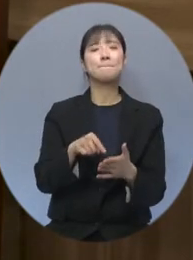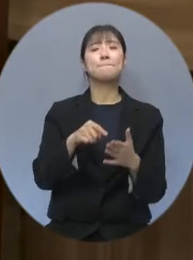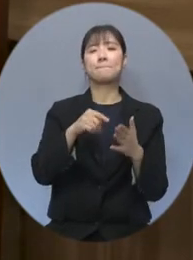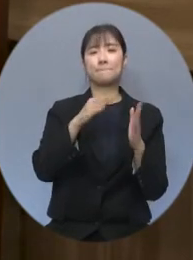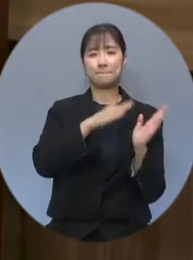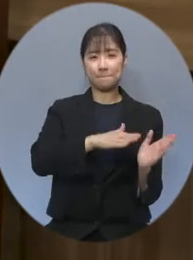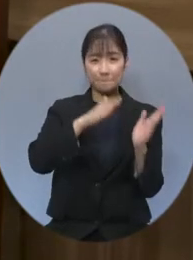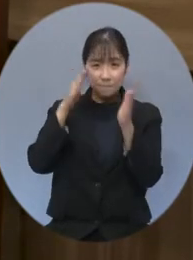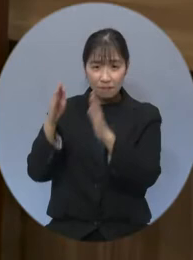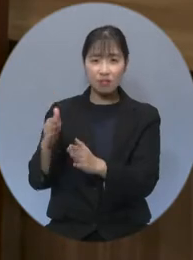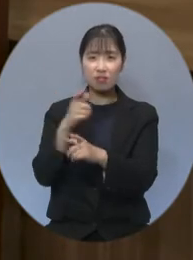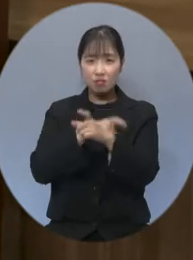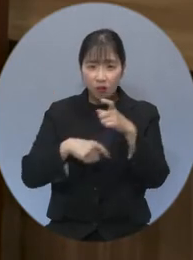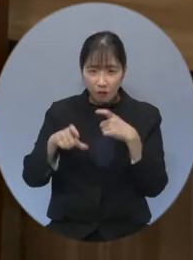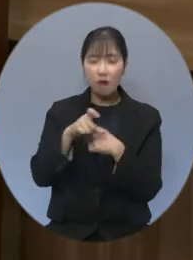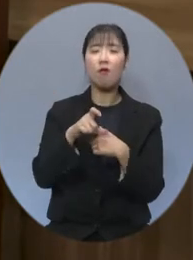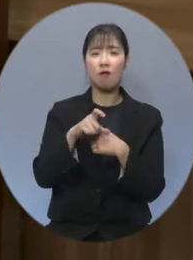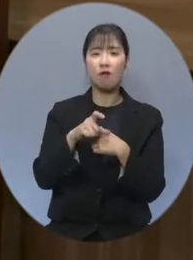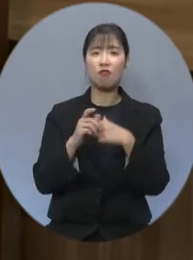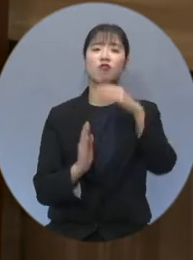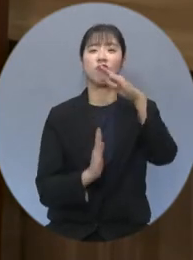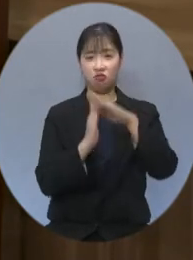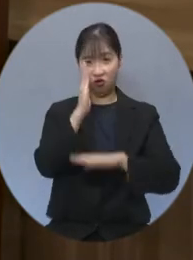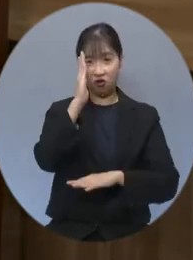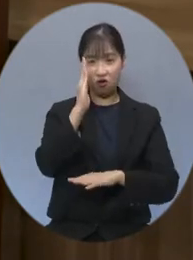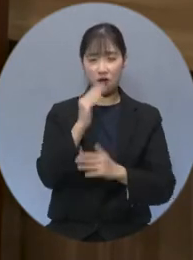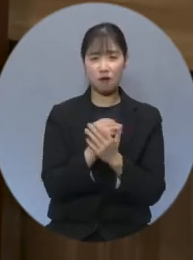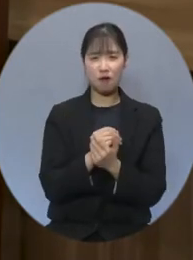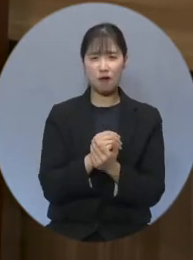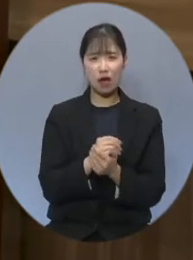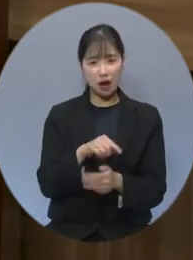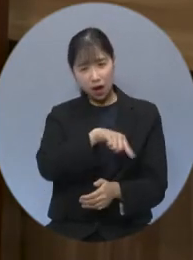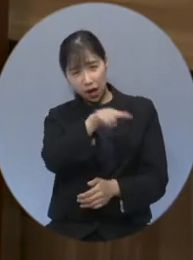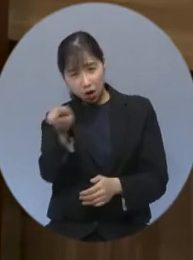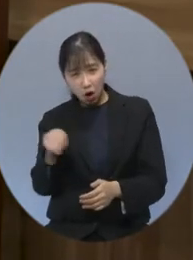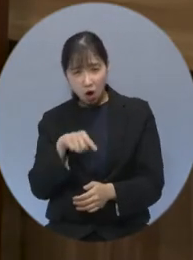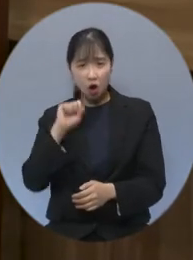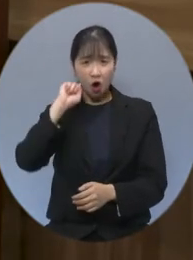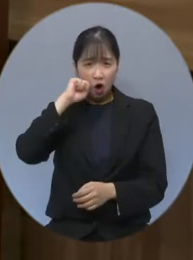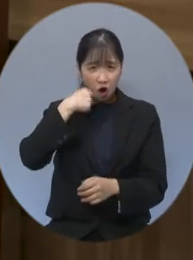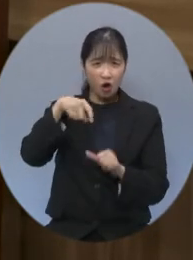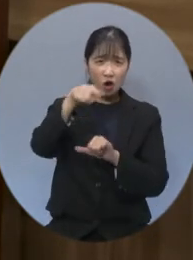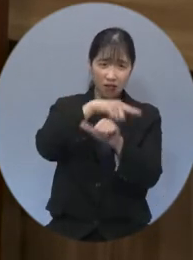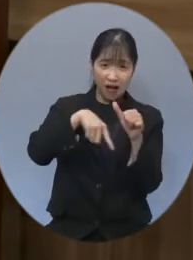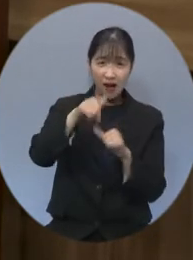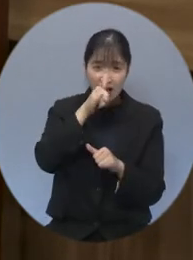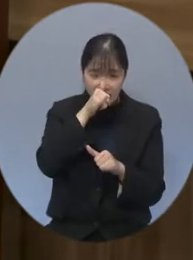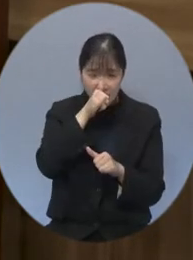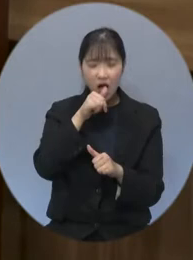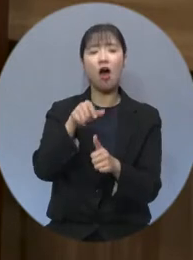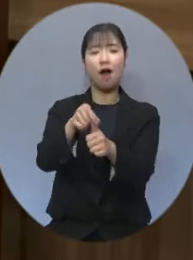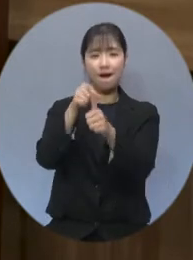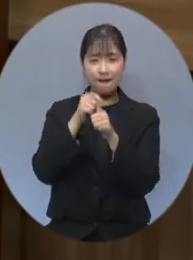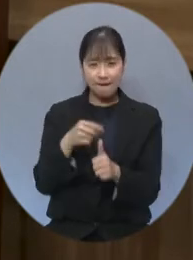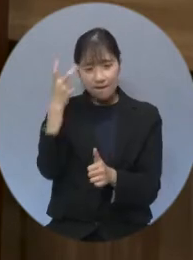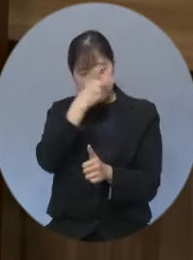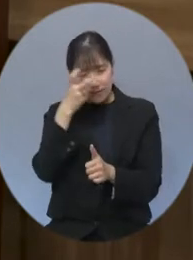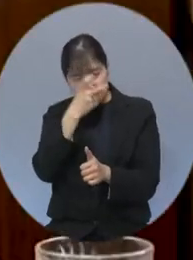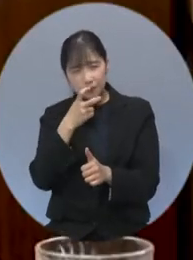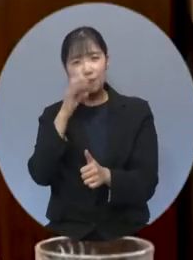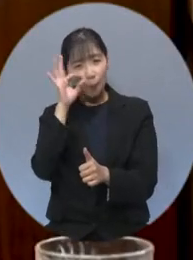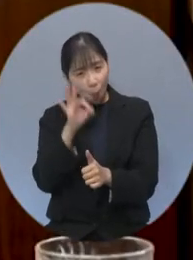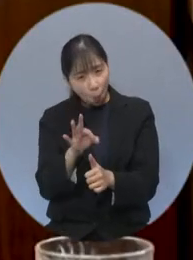지침을 초에 뛰어넘어서 하여튼 어려운 사람이 있으면은 심사위원회 심사를 거쳐서 지원해